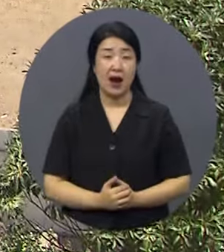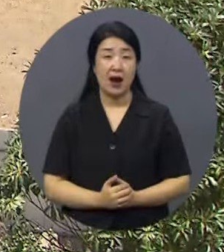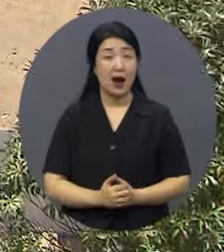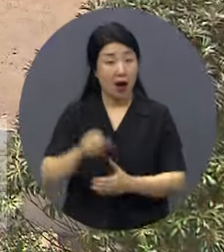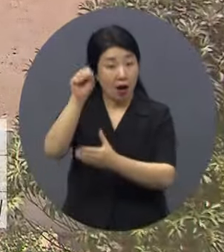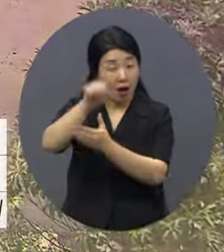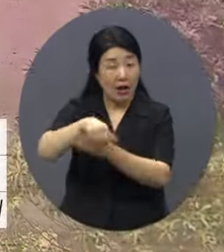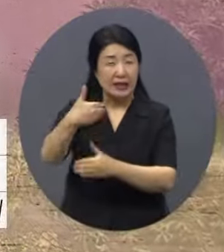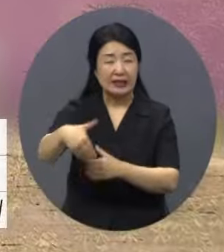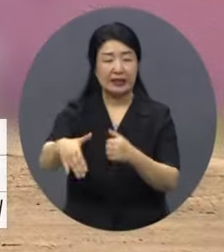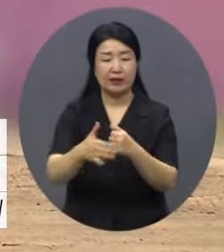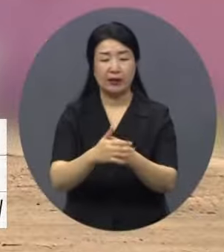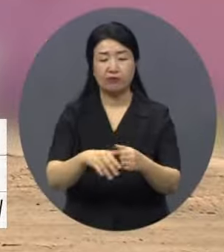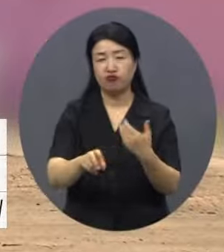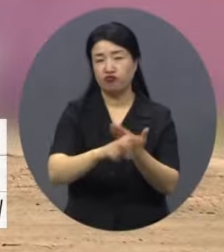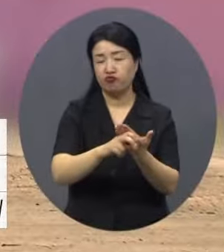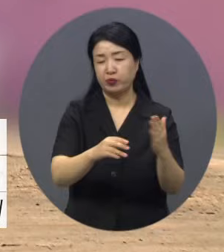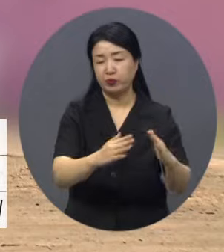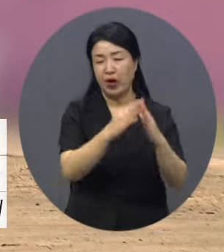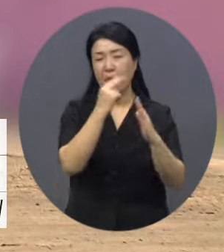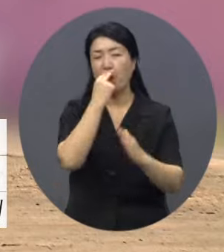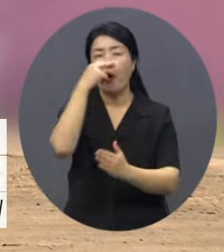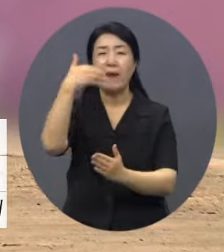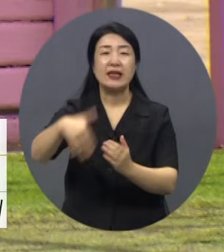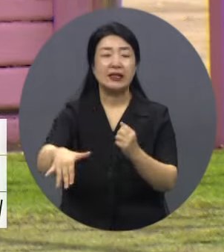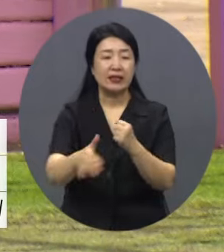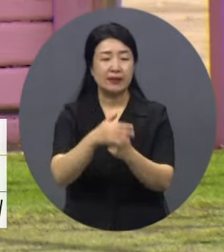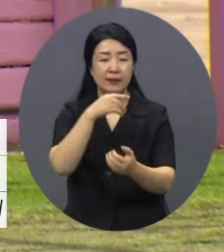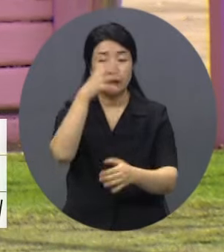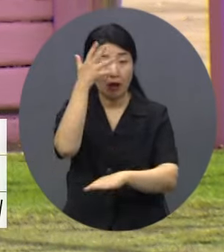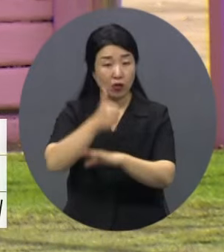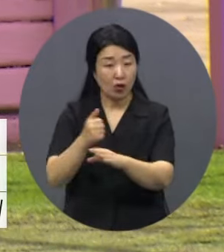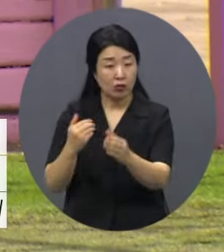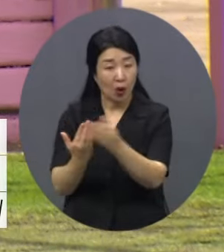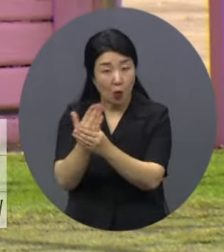등 불법 시설인 경우 보험 가입도 안돼 피해 보상을 받지